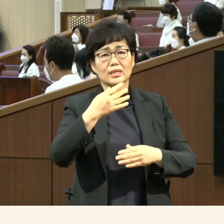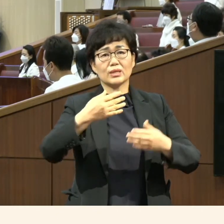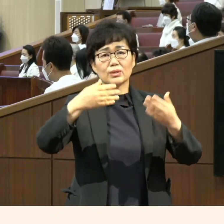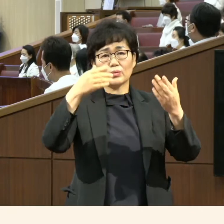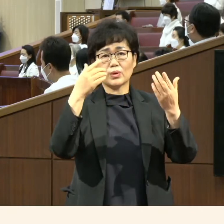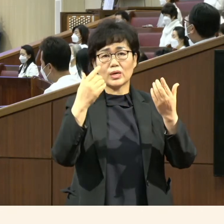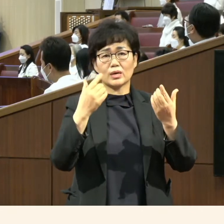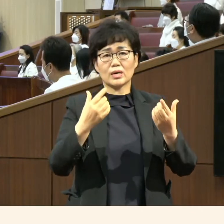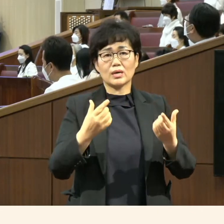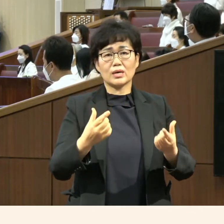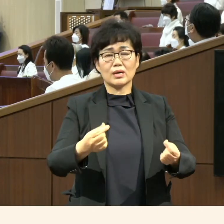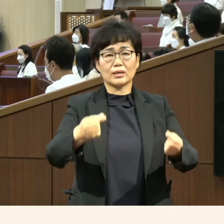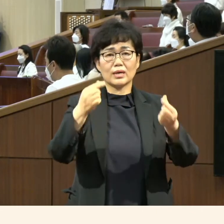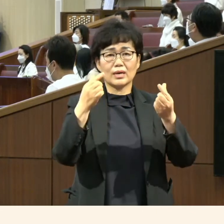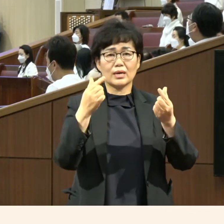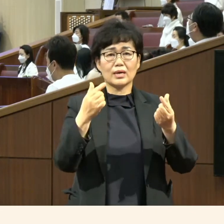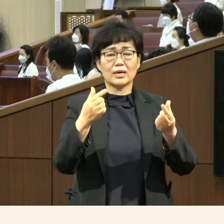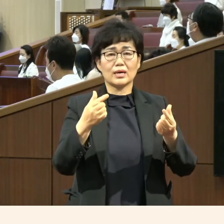피와